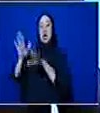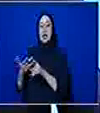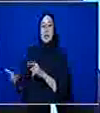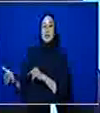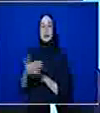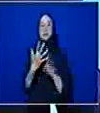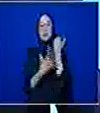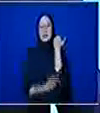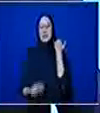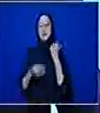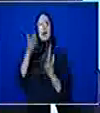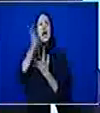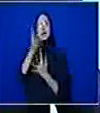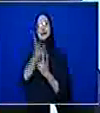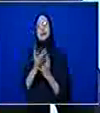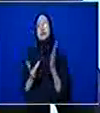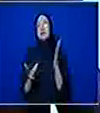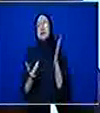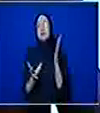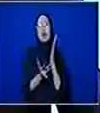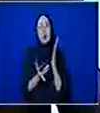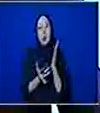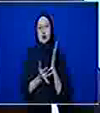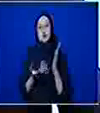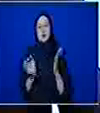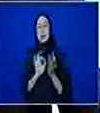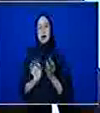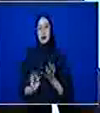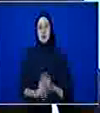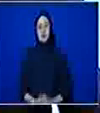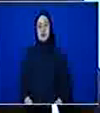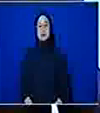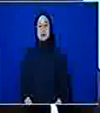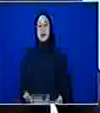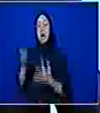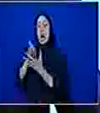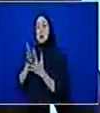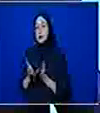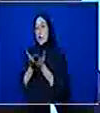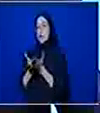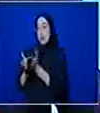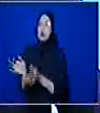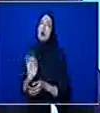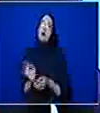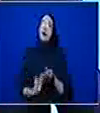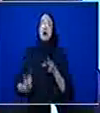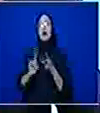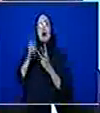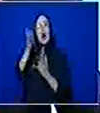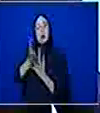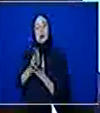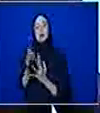akses kepada teknologi, tidak punya akses kepada kapal, tidak punya akses kepada